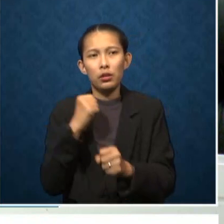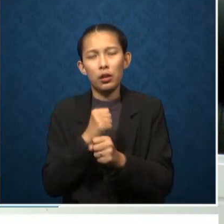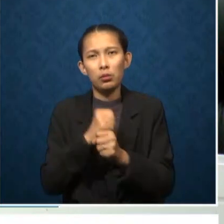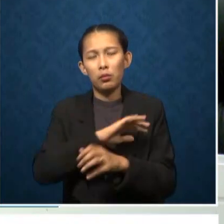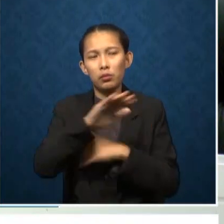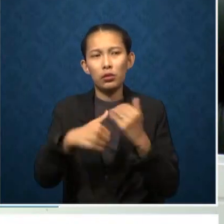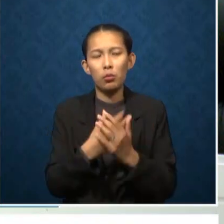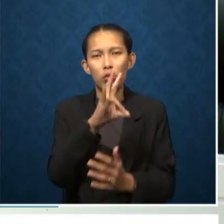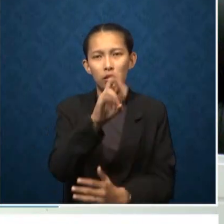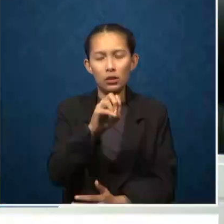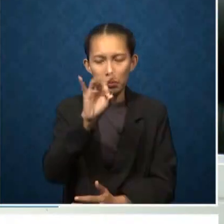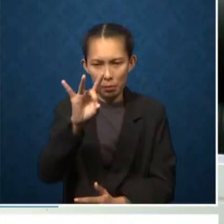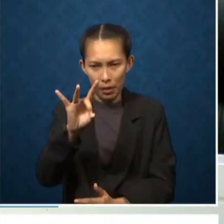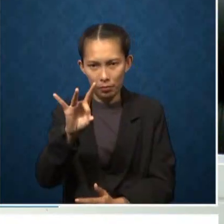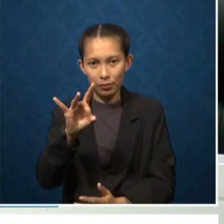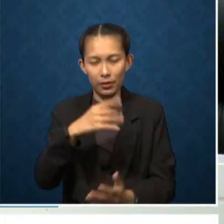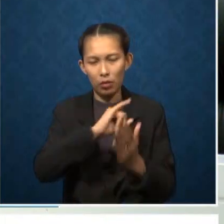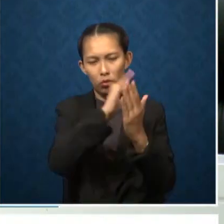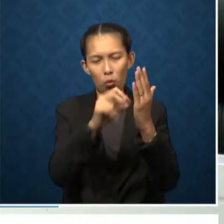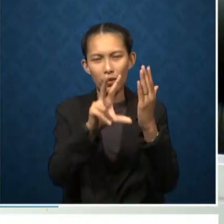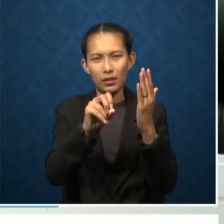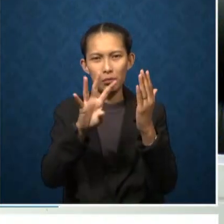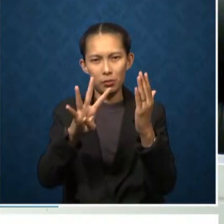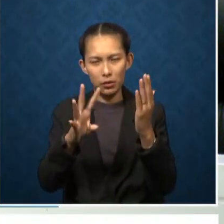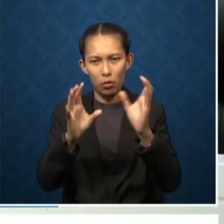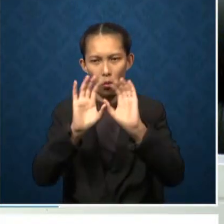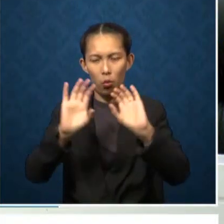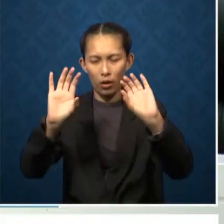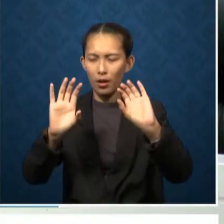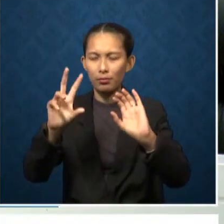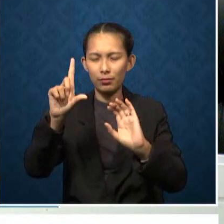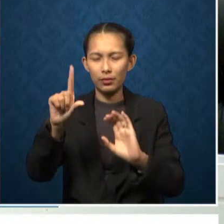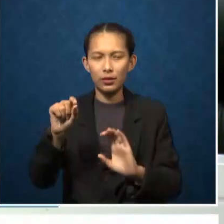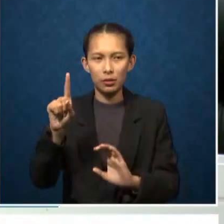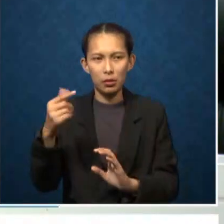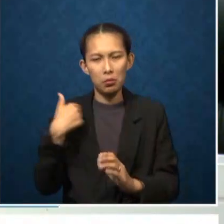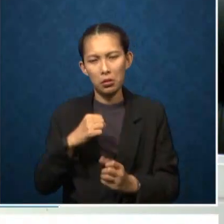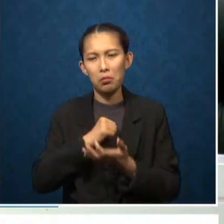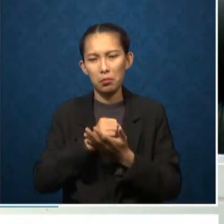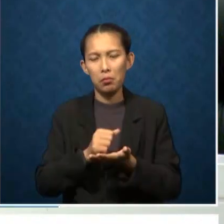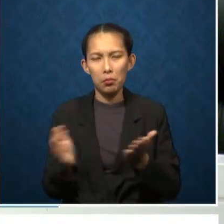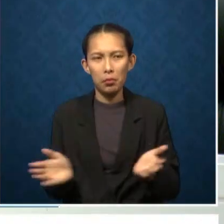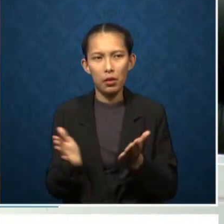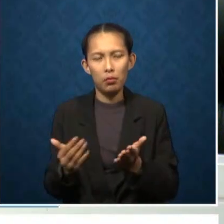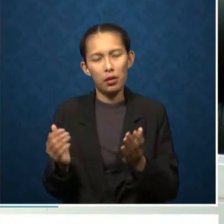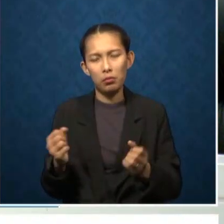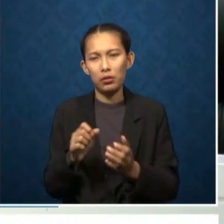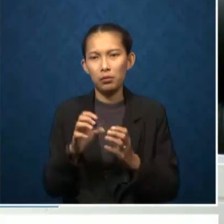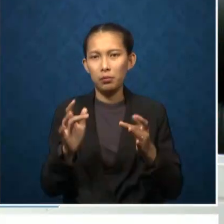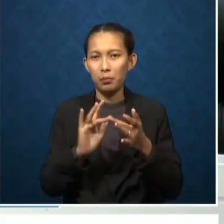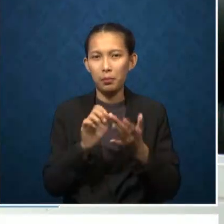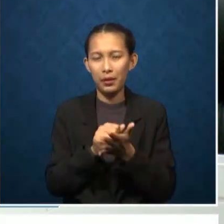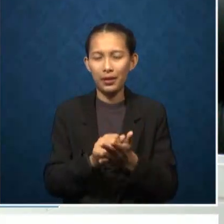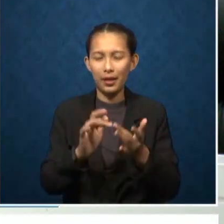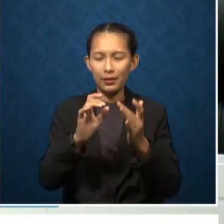การ34จังหวัด11องค์การมหาชนนะคะเราขับเคลื่อนให้มี e-service เพิ่มขึ้น74บริการนะคะร